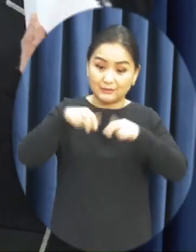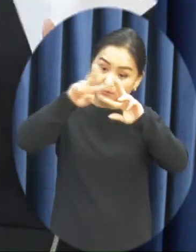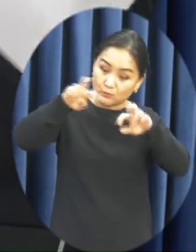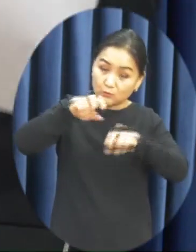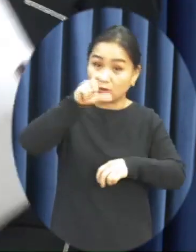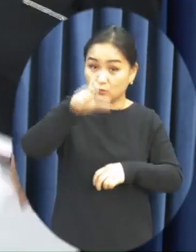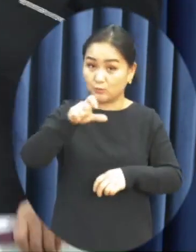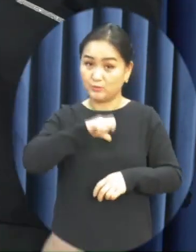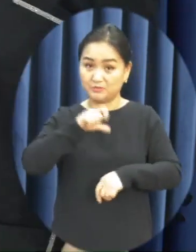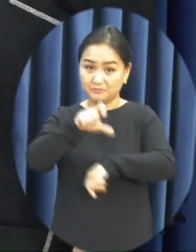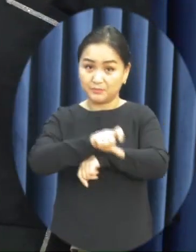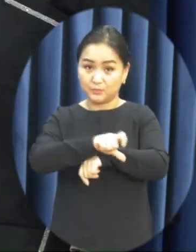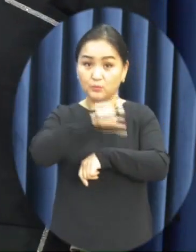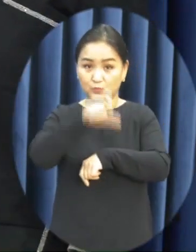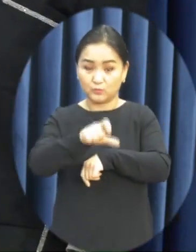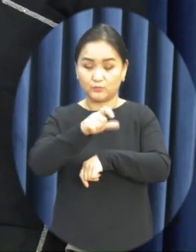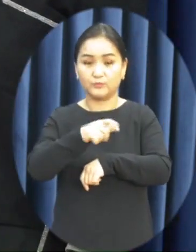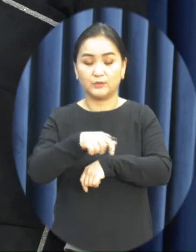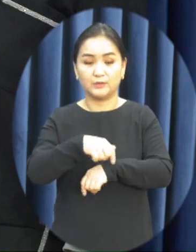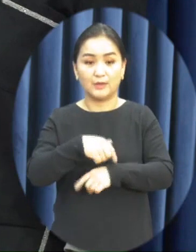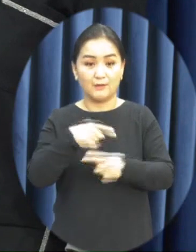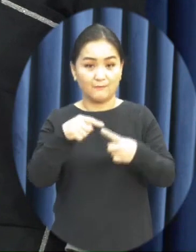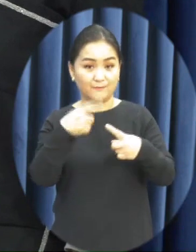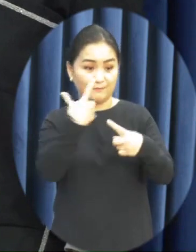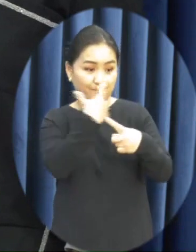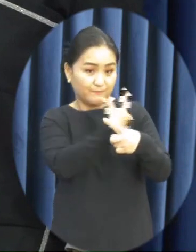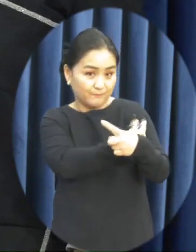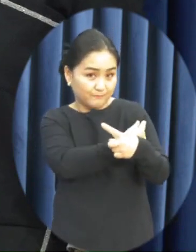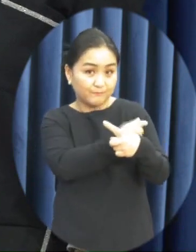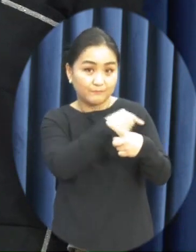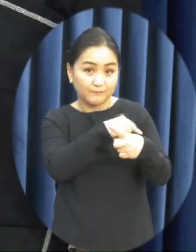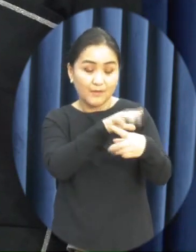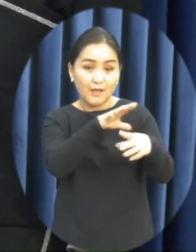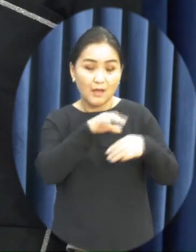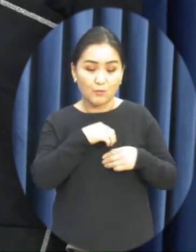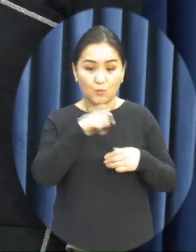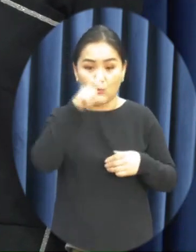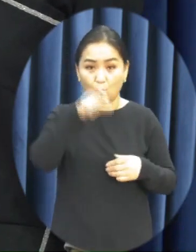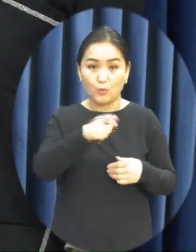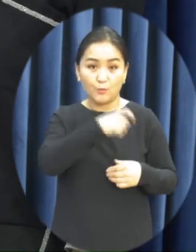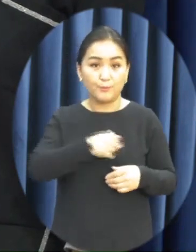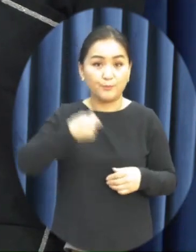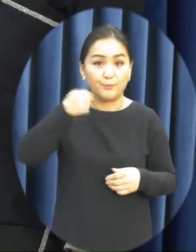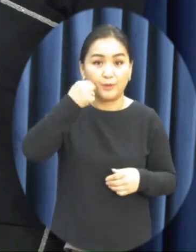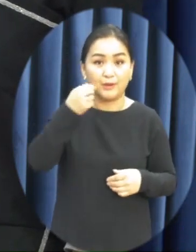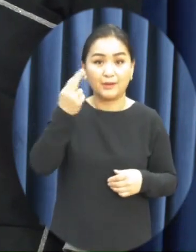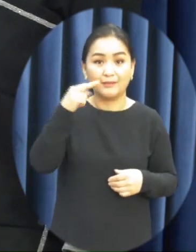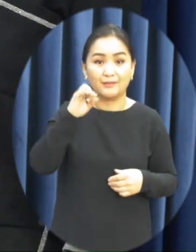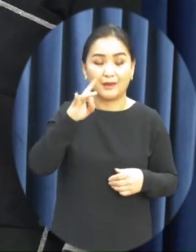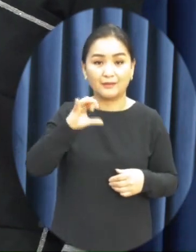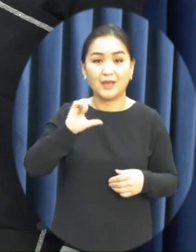སྤེལ དགལ རེལ དེལ ཡིག སྤྱིག སྤེས སྤིག གལ གལ སྤེལ སྤིག དང